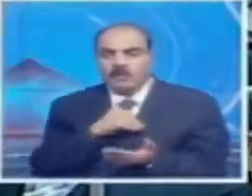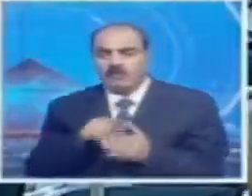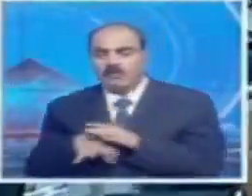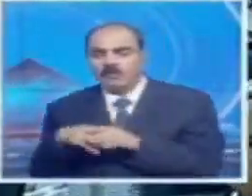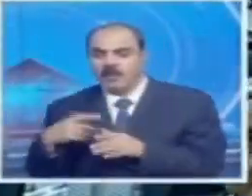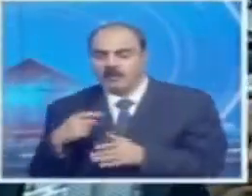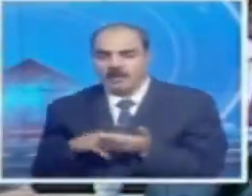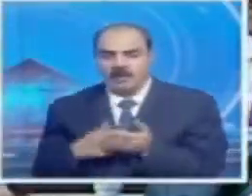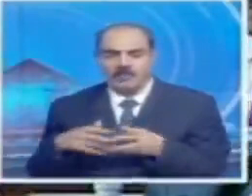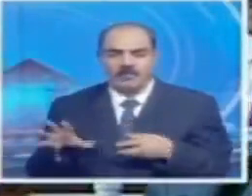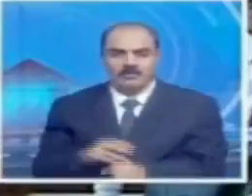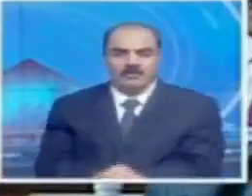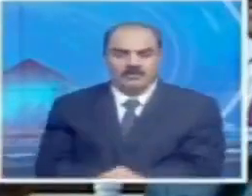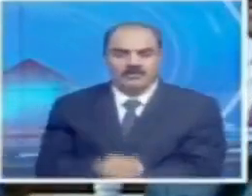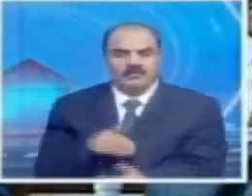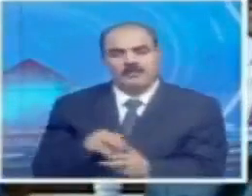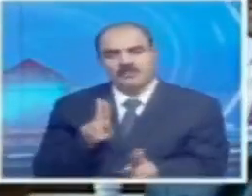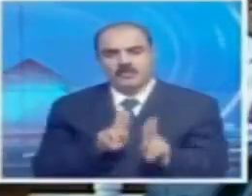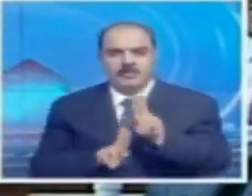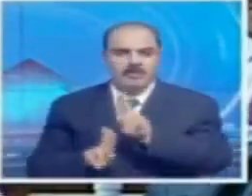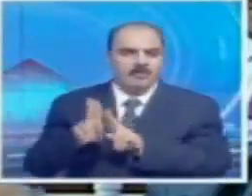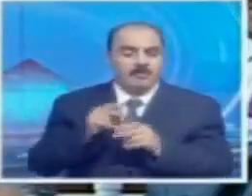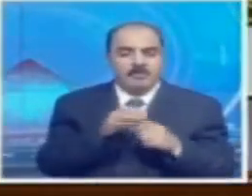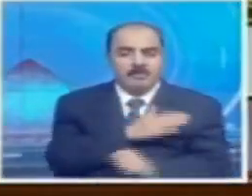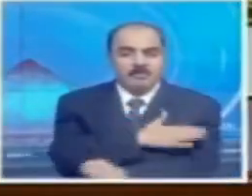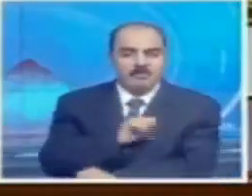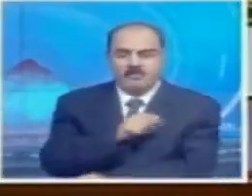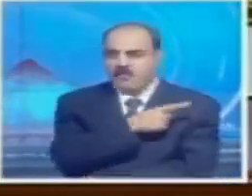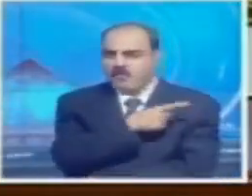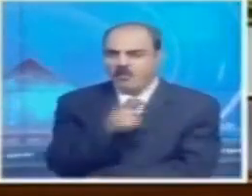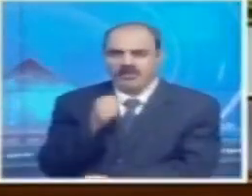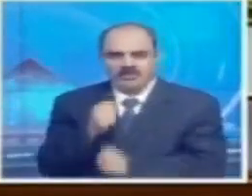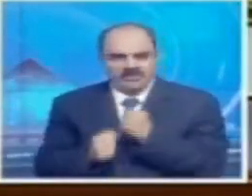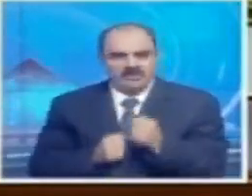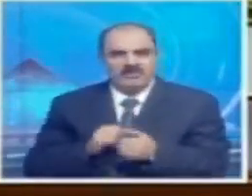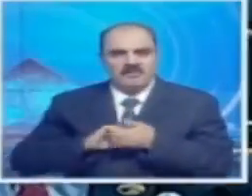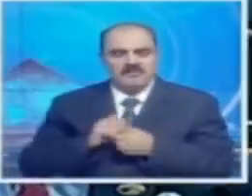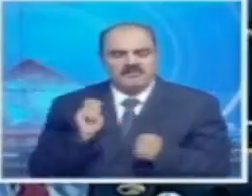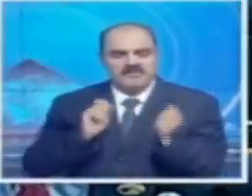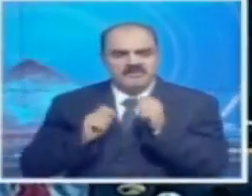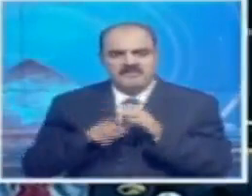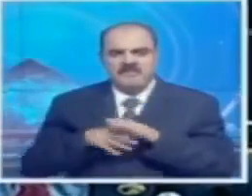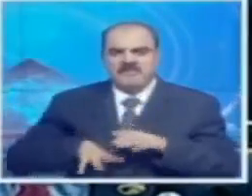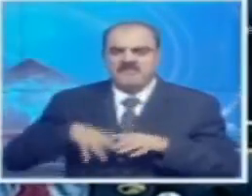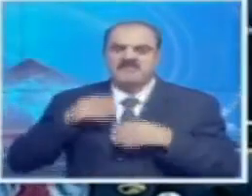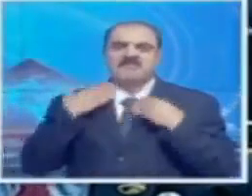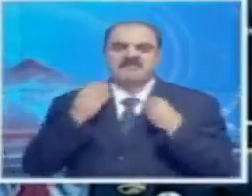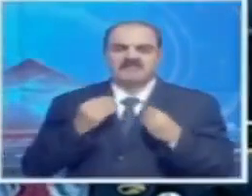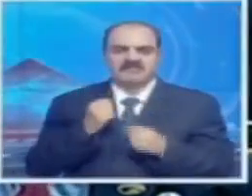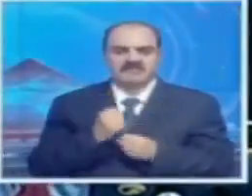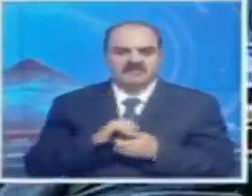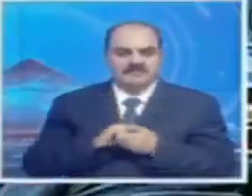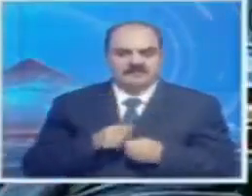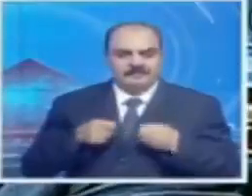الحربي. وخلال المناقشات طالب النواب بزيادة الجهود المبذولة لتحسين جودة حياة المواطنين والعمل على